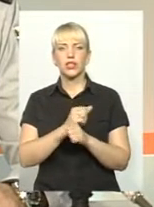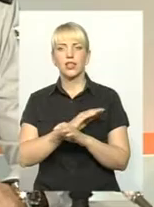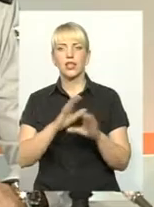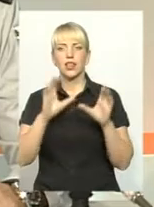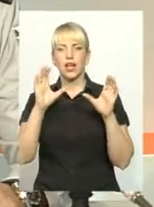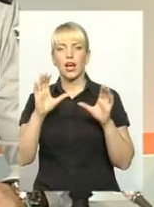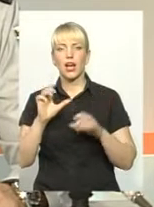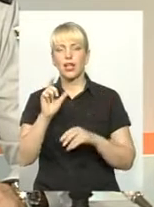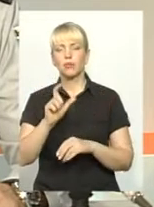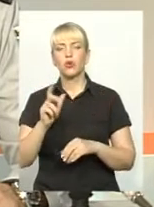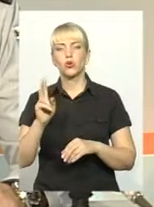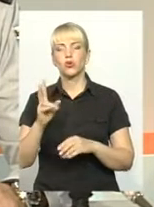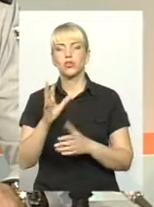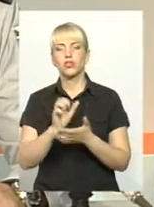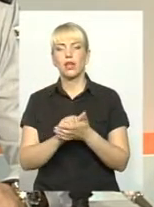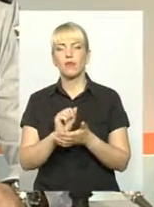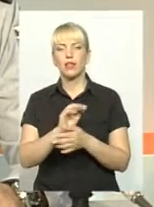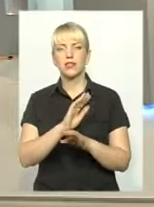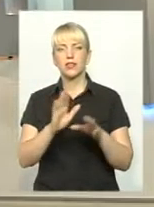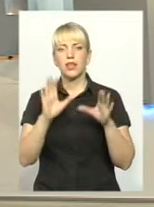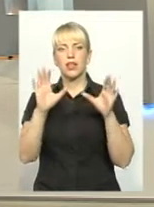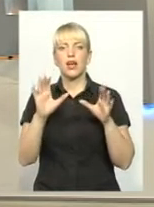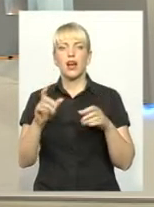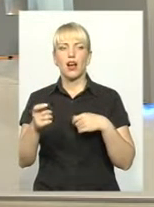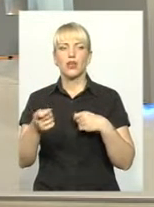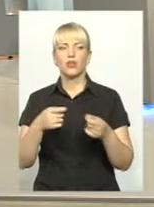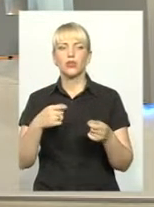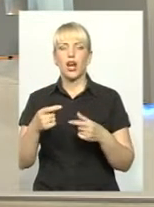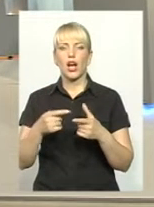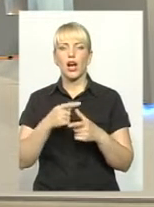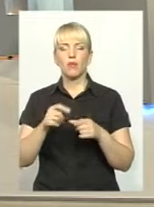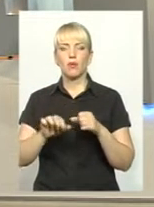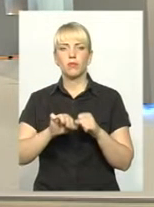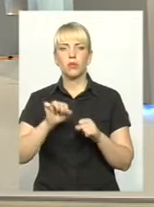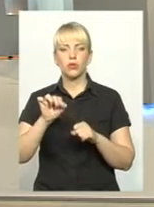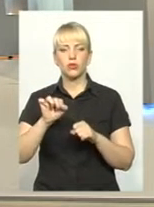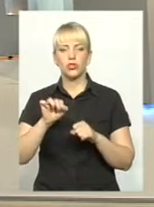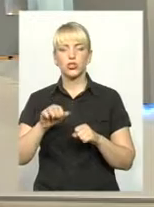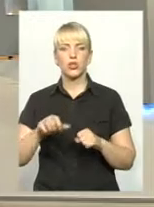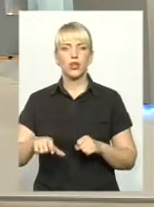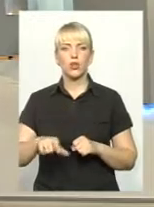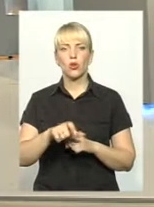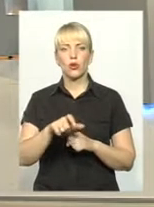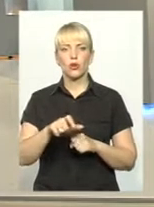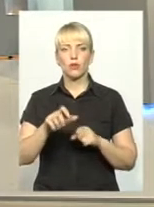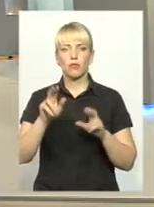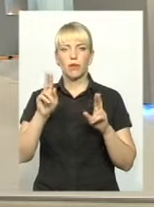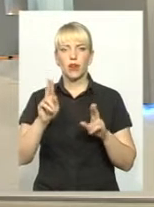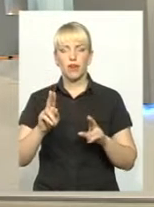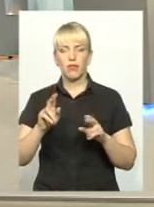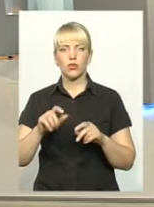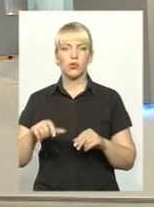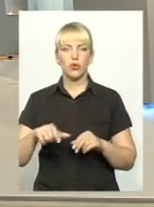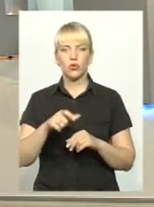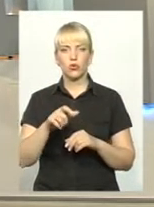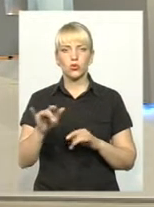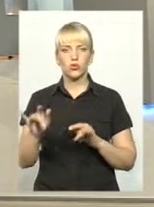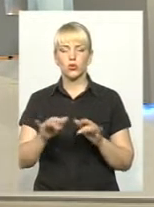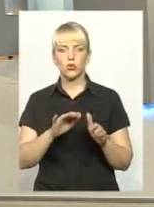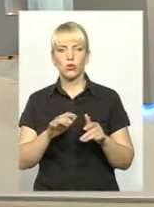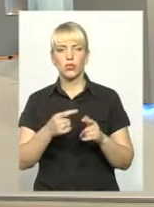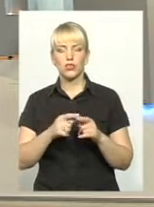особам, які займаються нелегальною торгівлею, або порушують правила дорожнього руху і незаконної парковки. Це також викликає